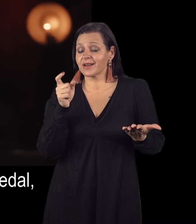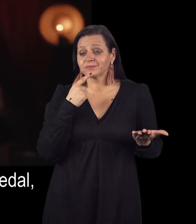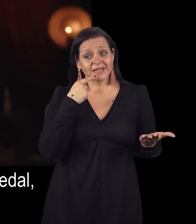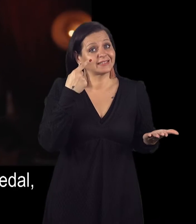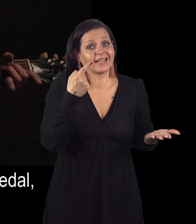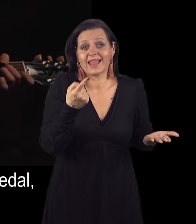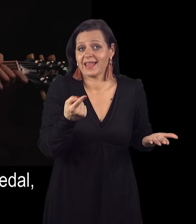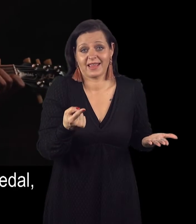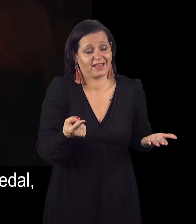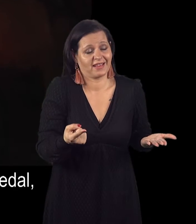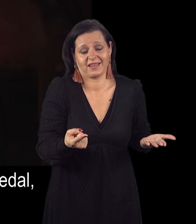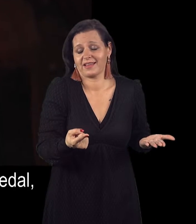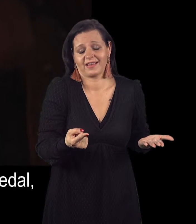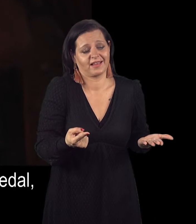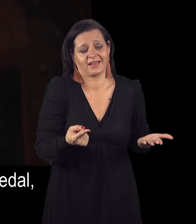Ker brez